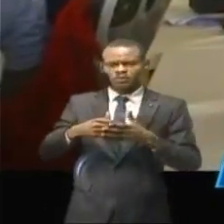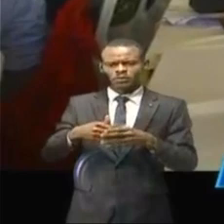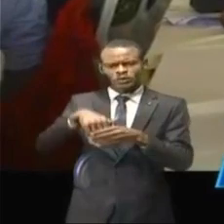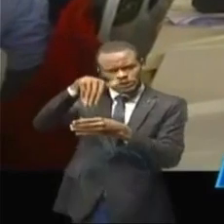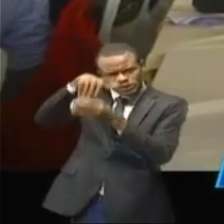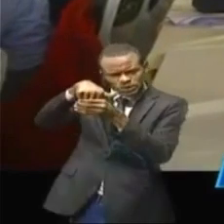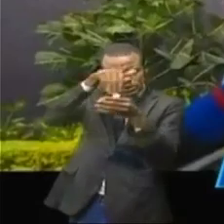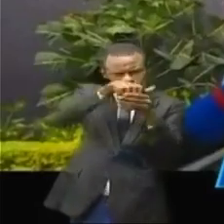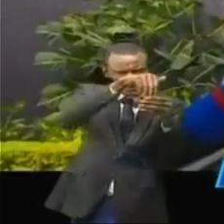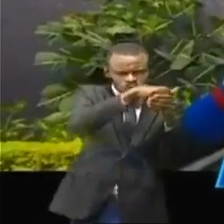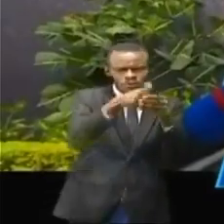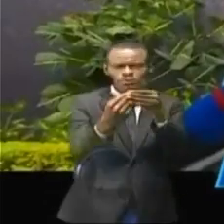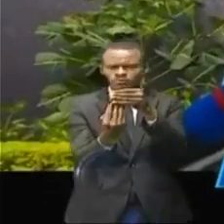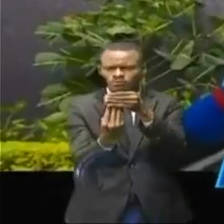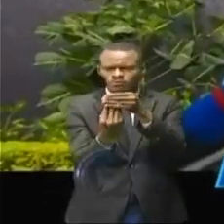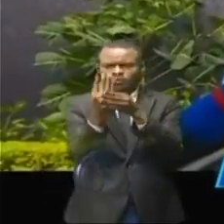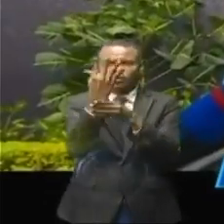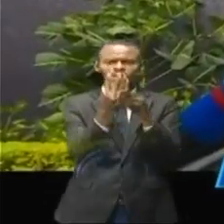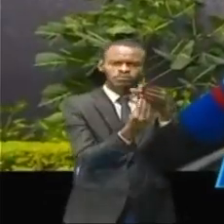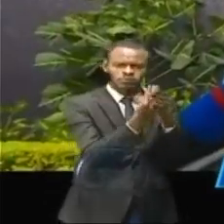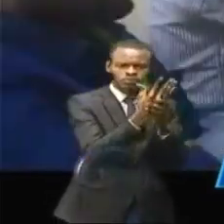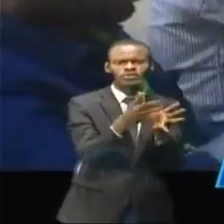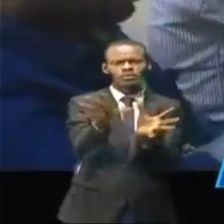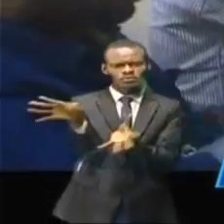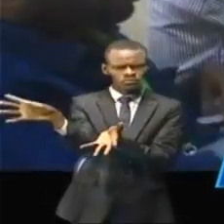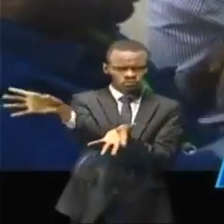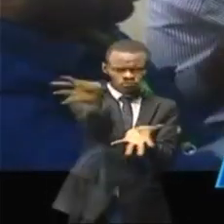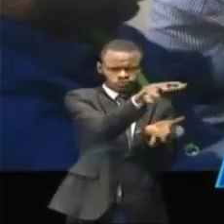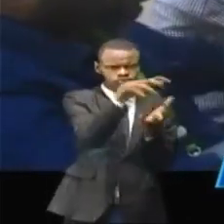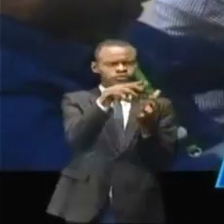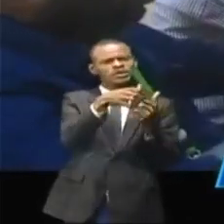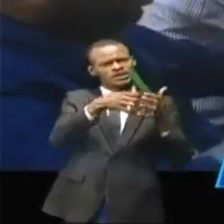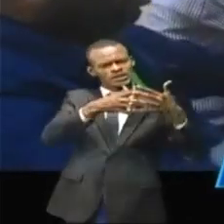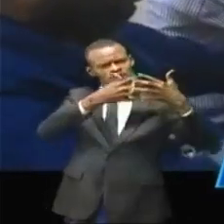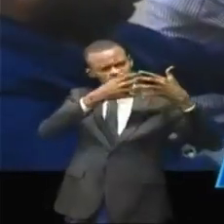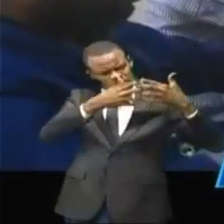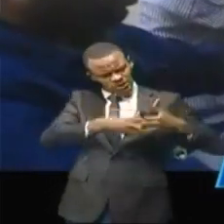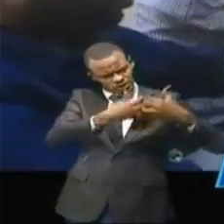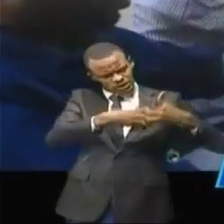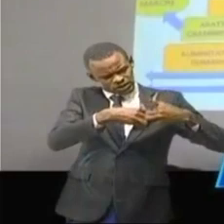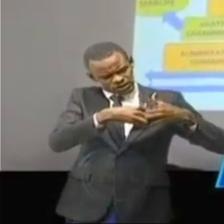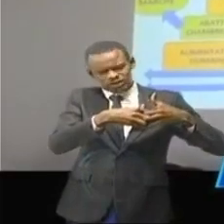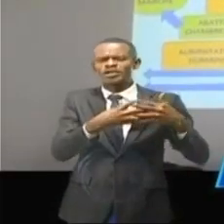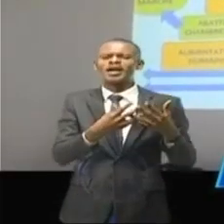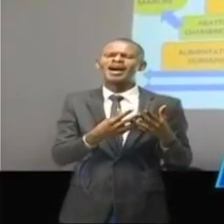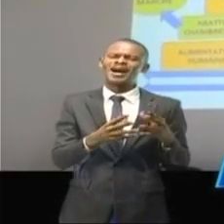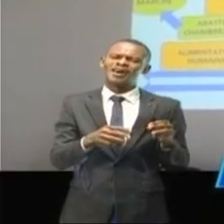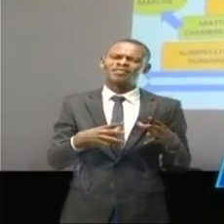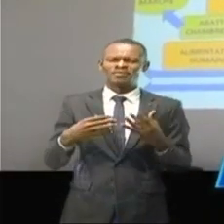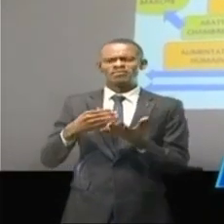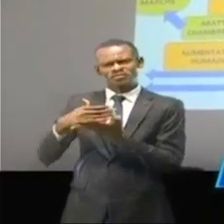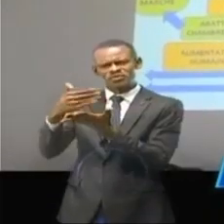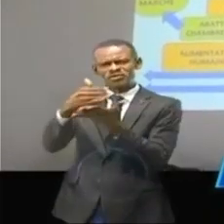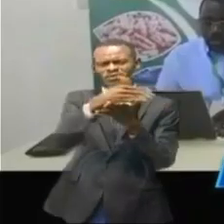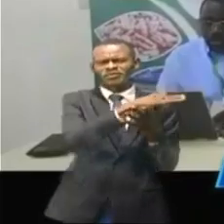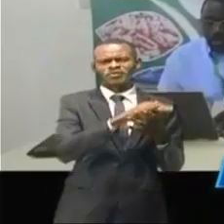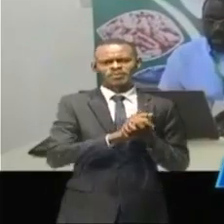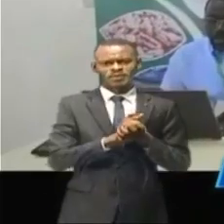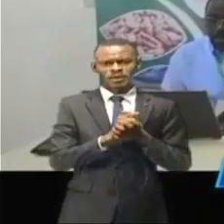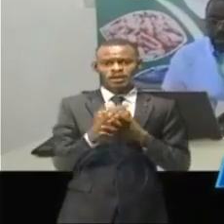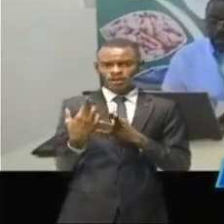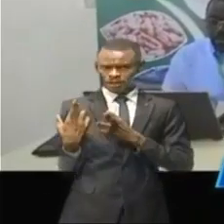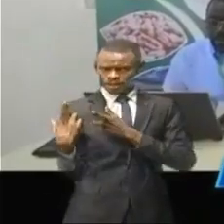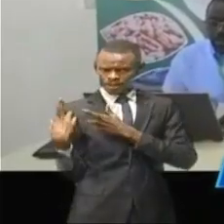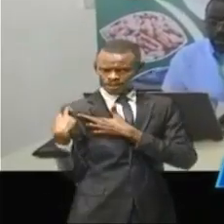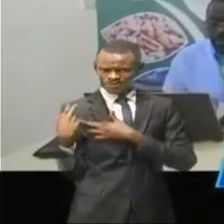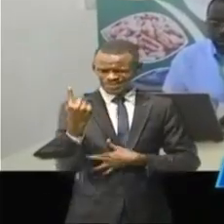cela soit orienté vers les marchés. Pour sa réussite, le chef de site des Bio Agribusiness, Ruzizi, a dit que